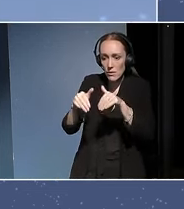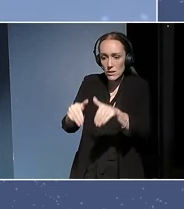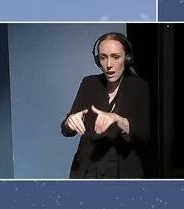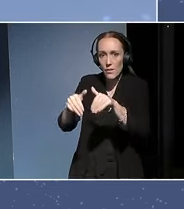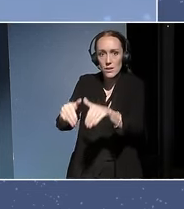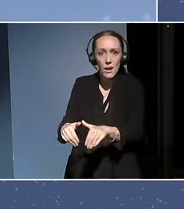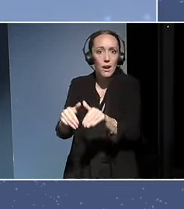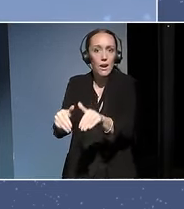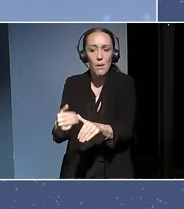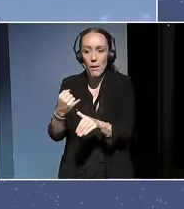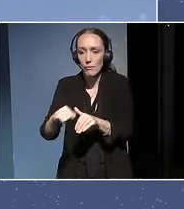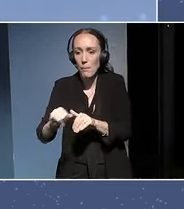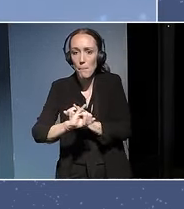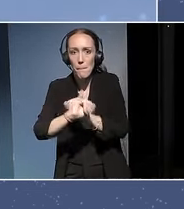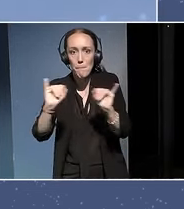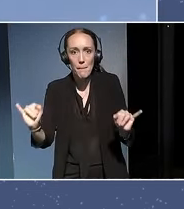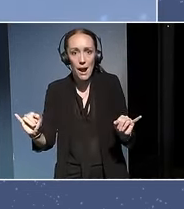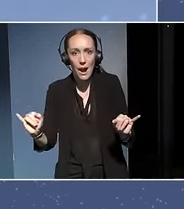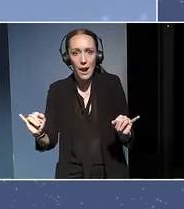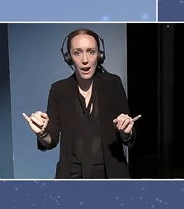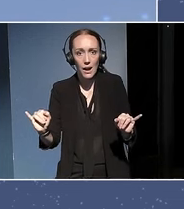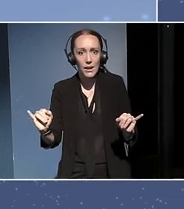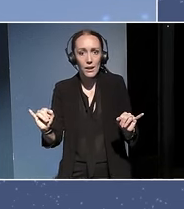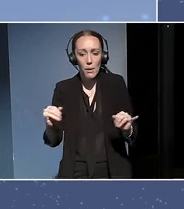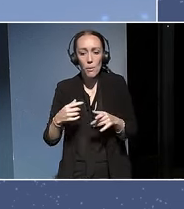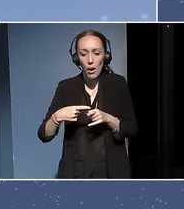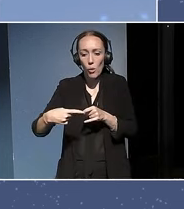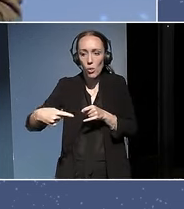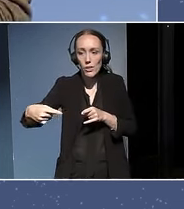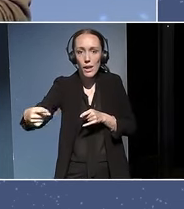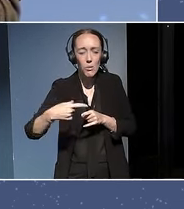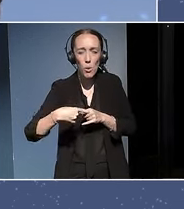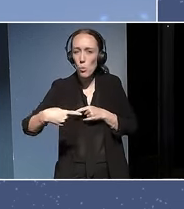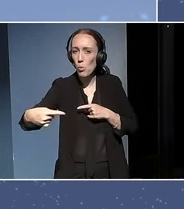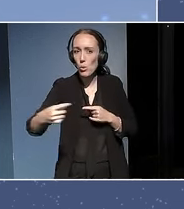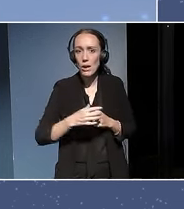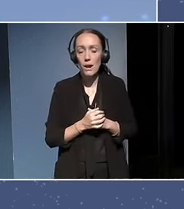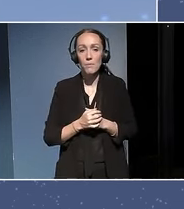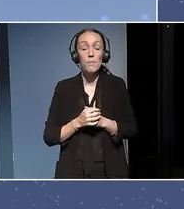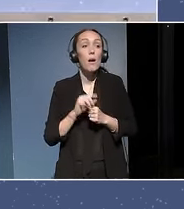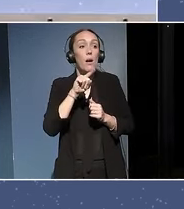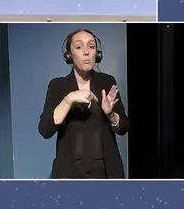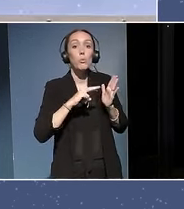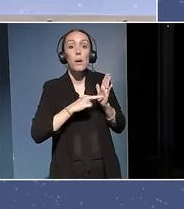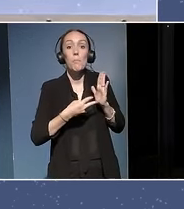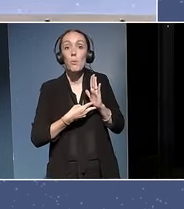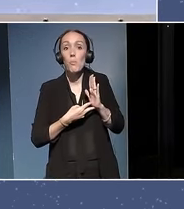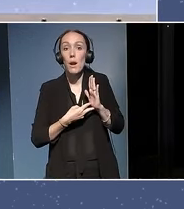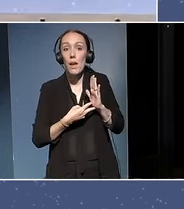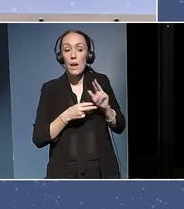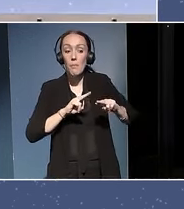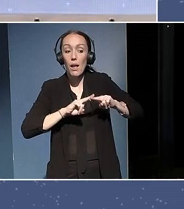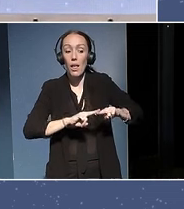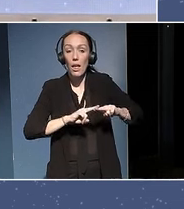appena il sole le Comin trato una vertebra va bene Poi dopo però andava avanti no ma c'era anche un problema proprio di conservazione e